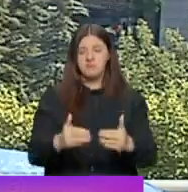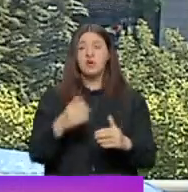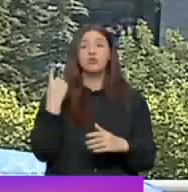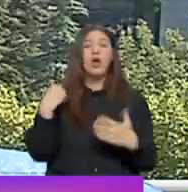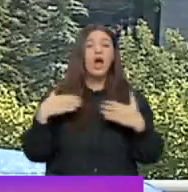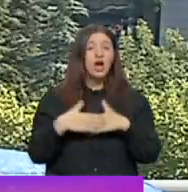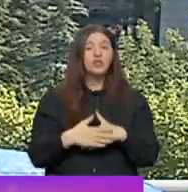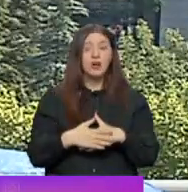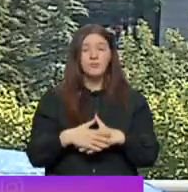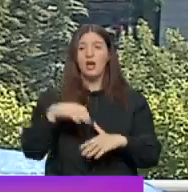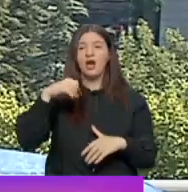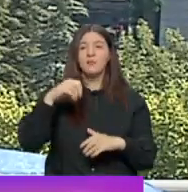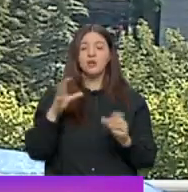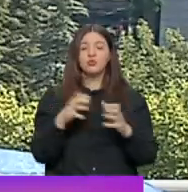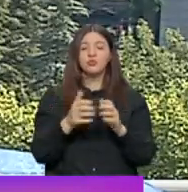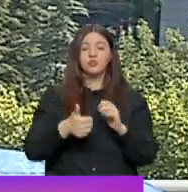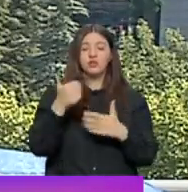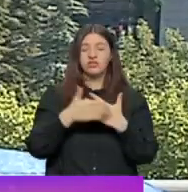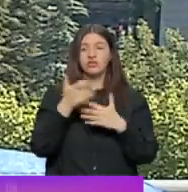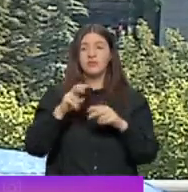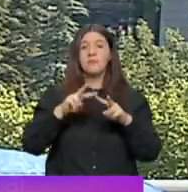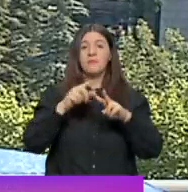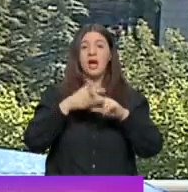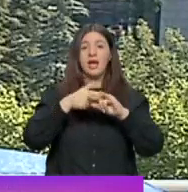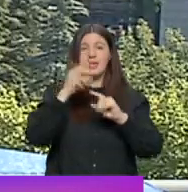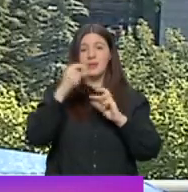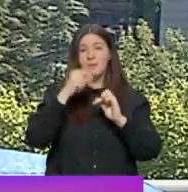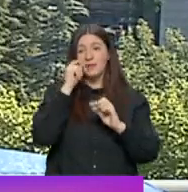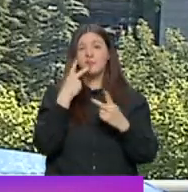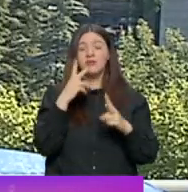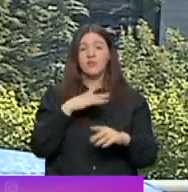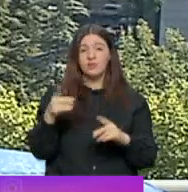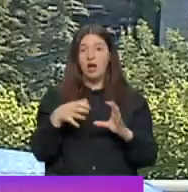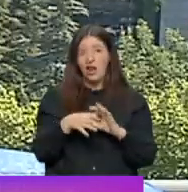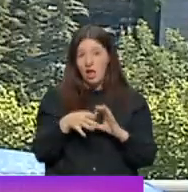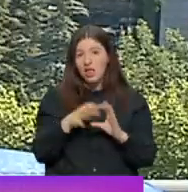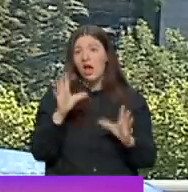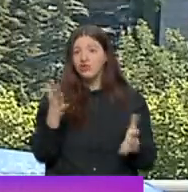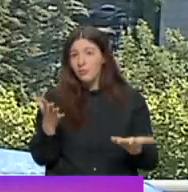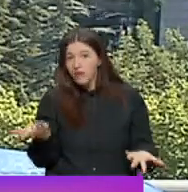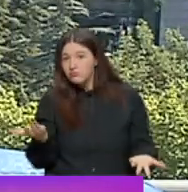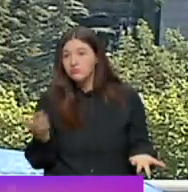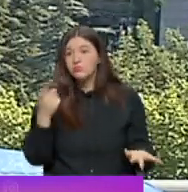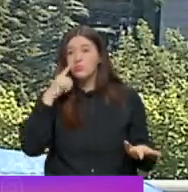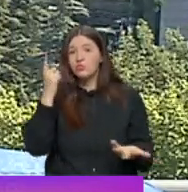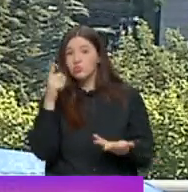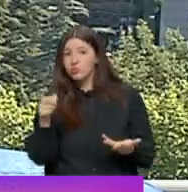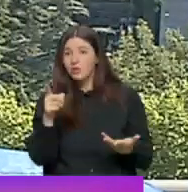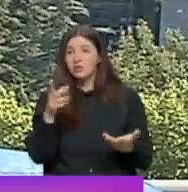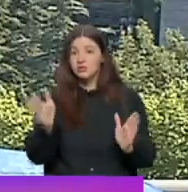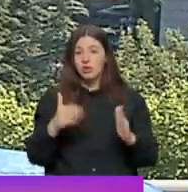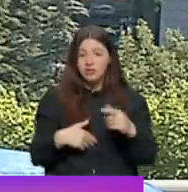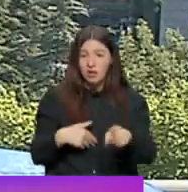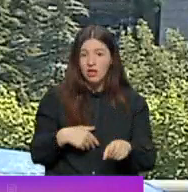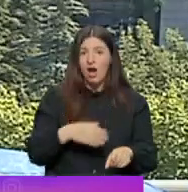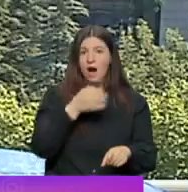Dün akşamdan AK Parti Grup Başkan Vekili Mahir Ünal'dan bir açıklama var bununla ilgili. Acaba hani hükümet, böyle